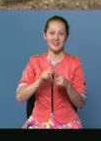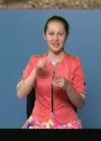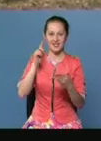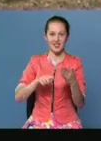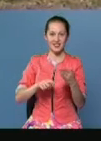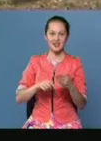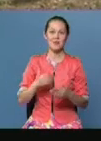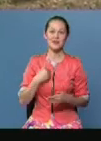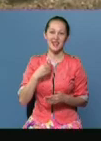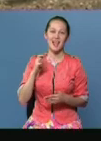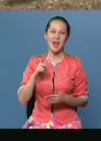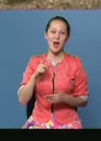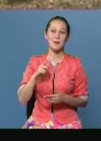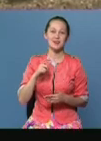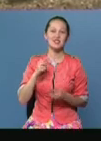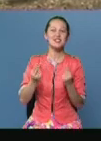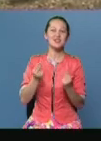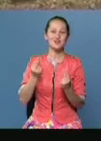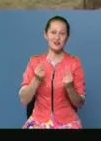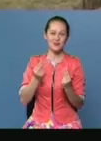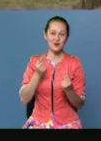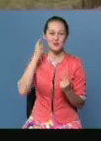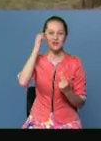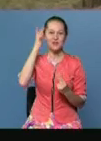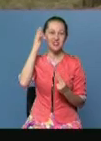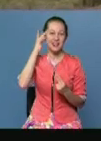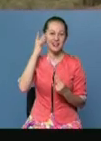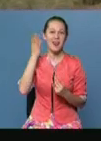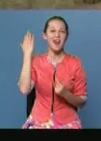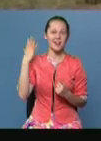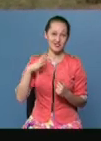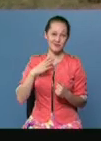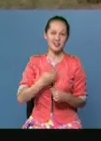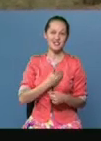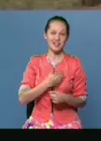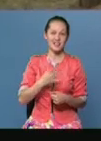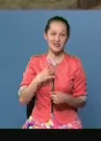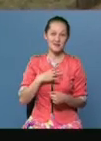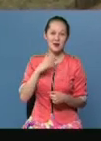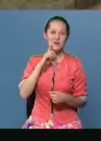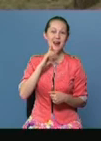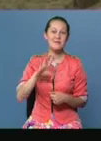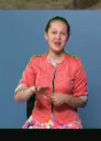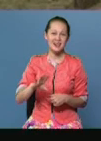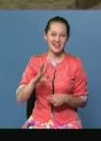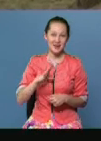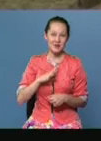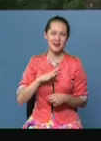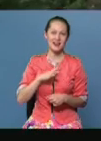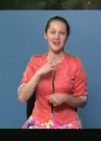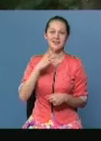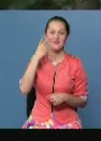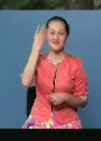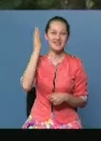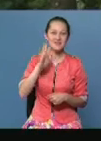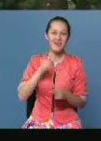Я бы загадала игрушку Фербика. Раньше загадывали желания, пока маленькие были, ну не совсем сбывались.